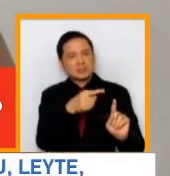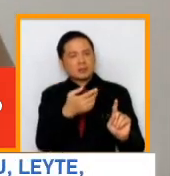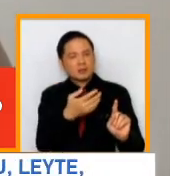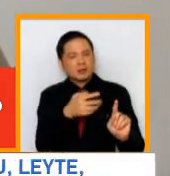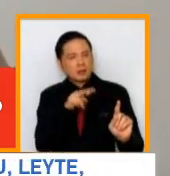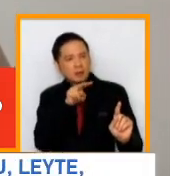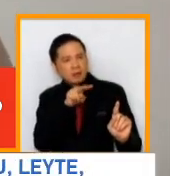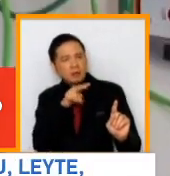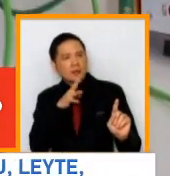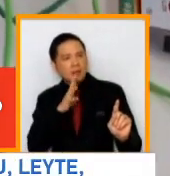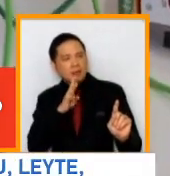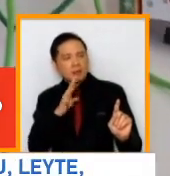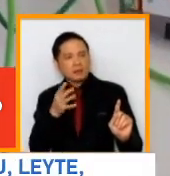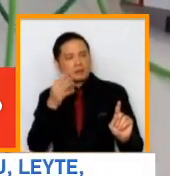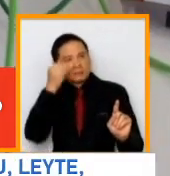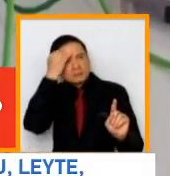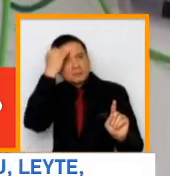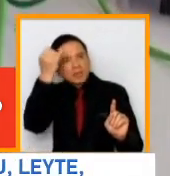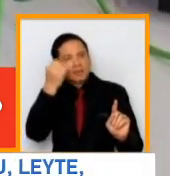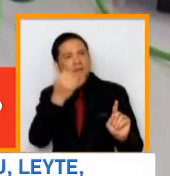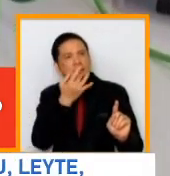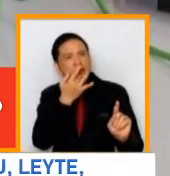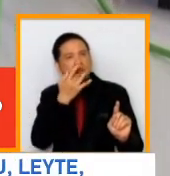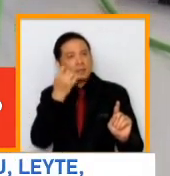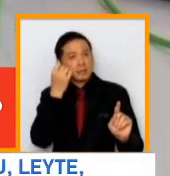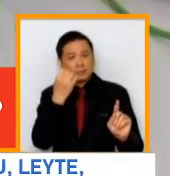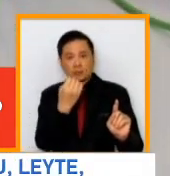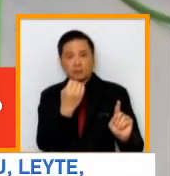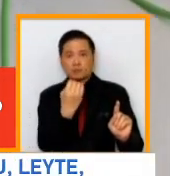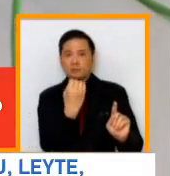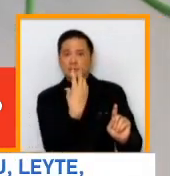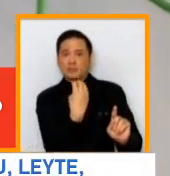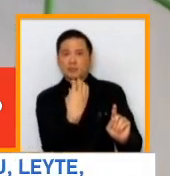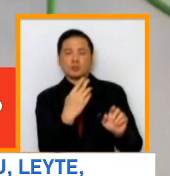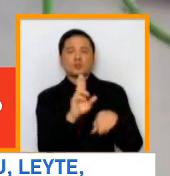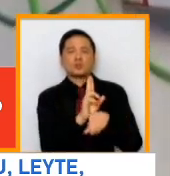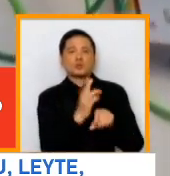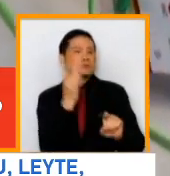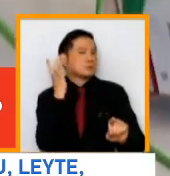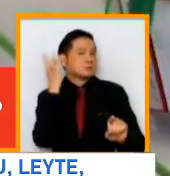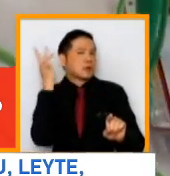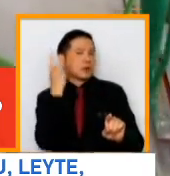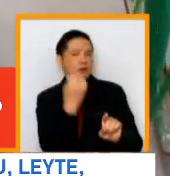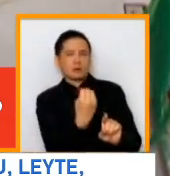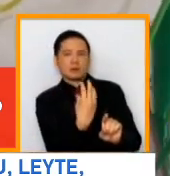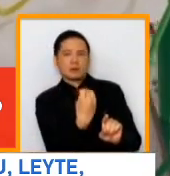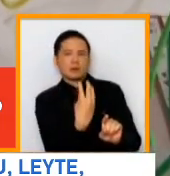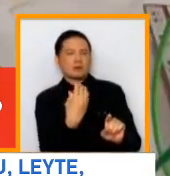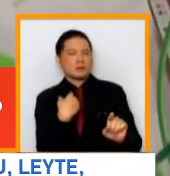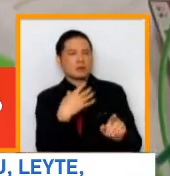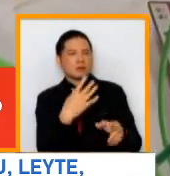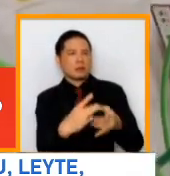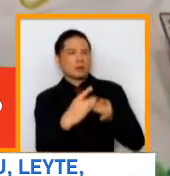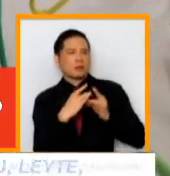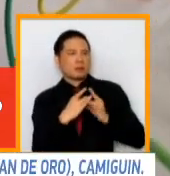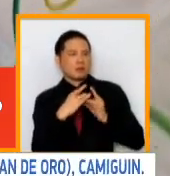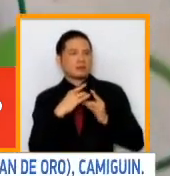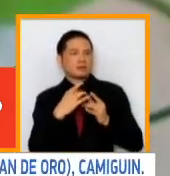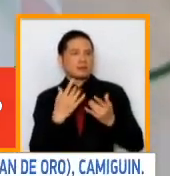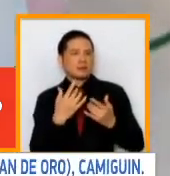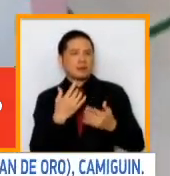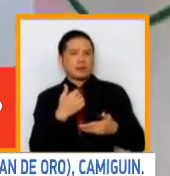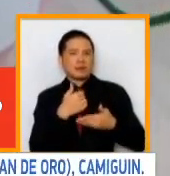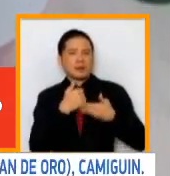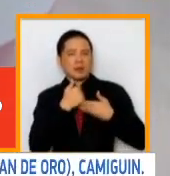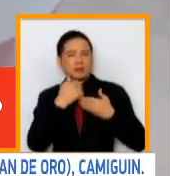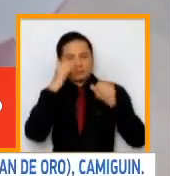pagkain kahit pinapanood lang ito. Gumagamit ng iba't ibang soundtracks ang sonic seasoning, depende sa pagkain. Ini-improve din ang